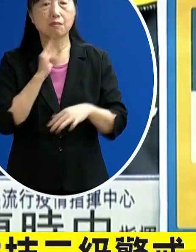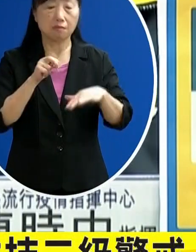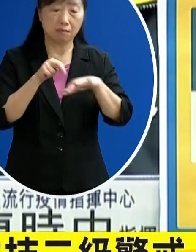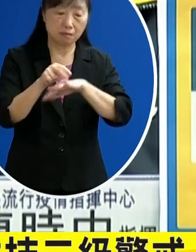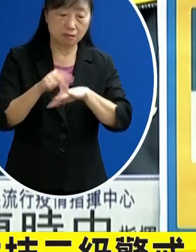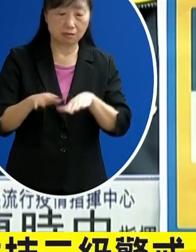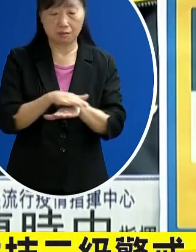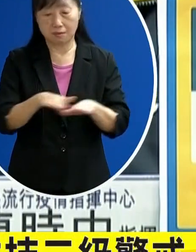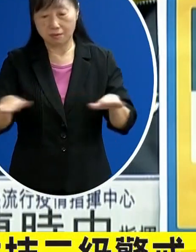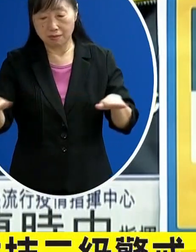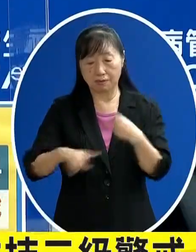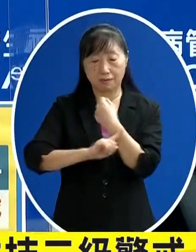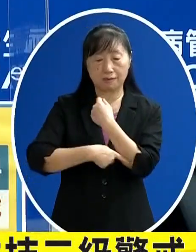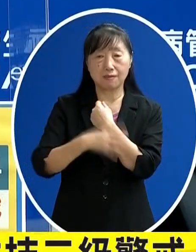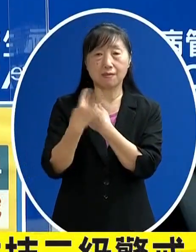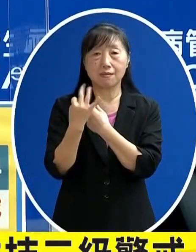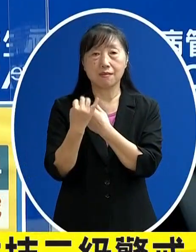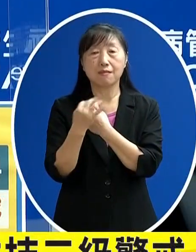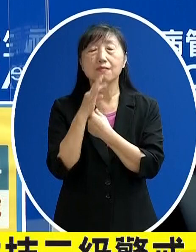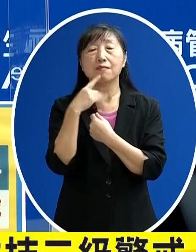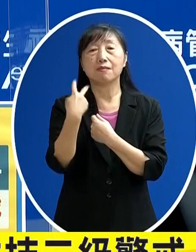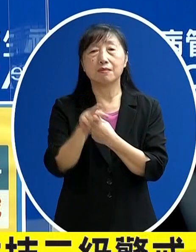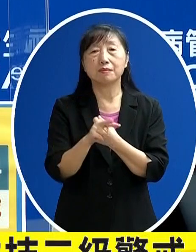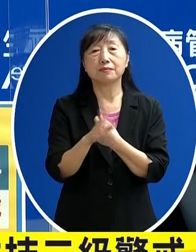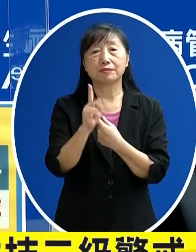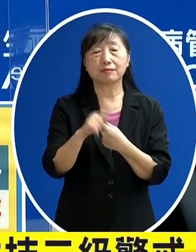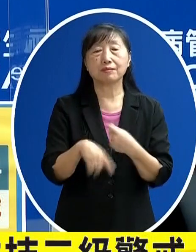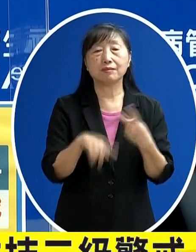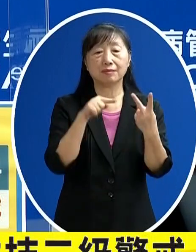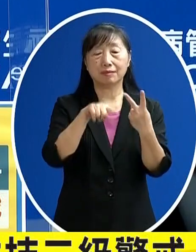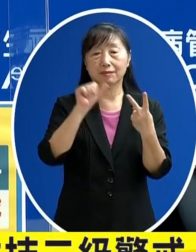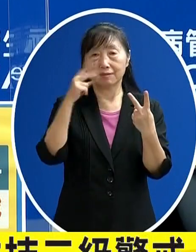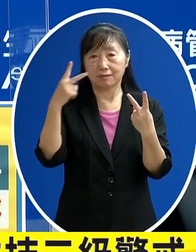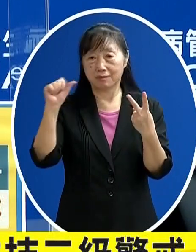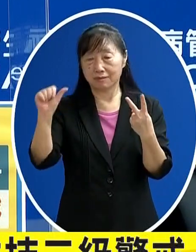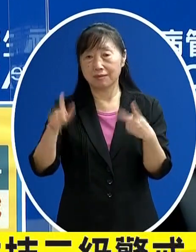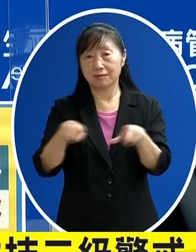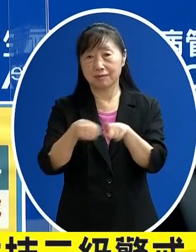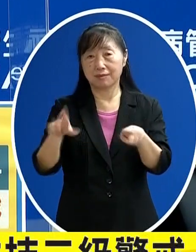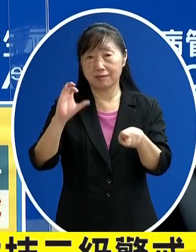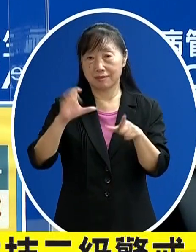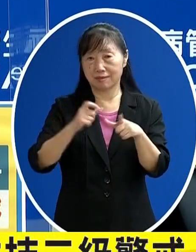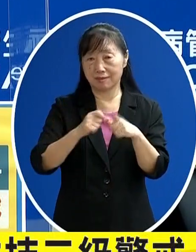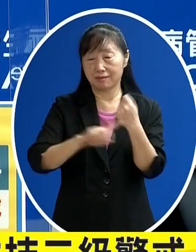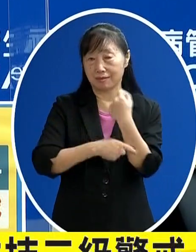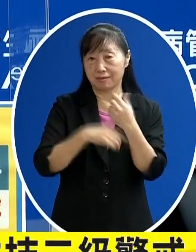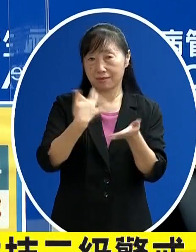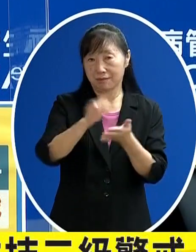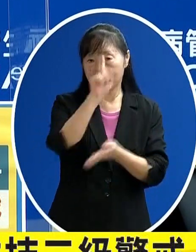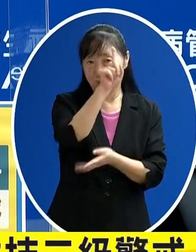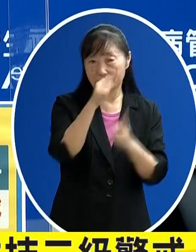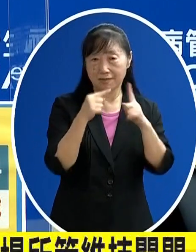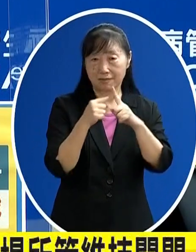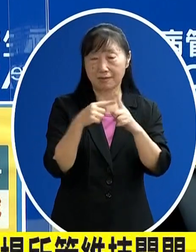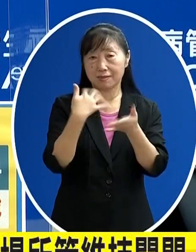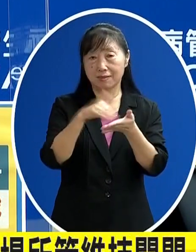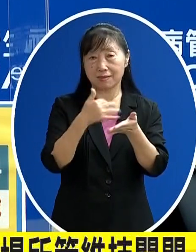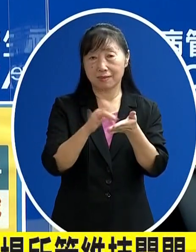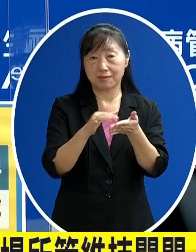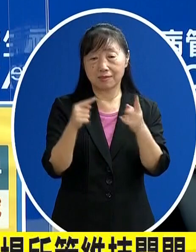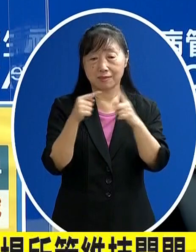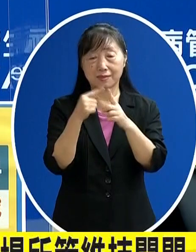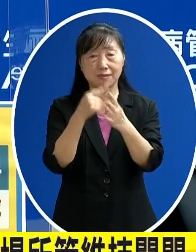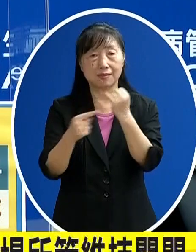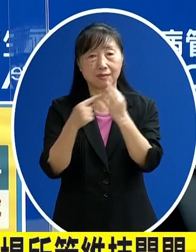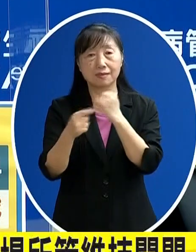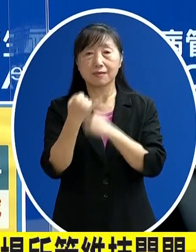楼地板的面积，哈，以每个单位2.25平方公尺计算为一个人，哈，那以这样子作为人流的管